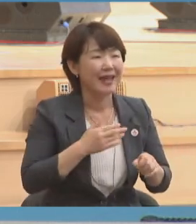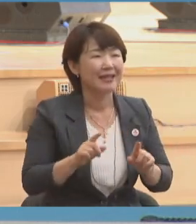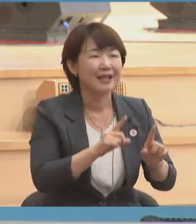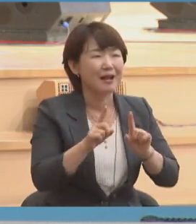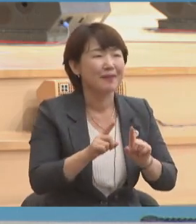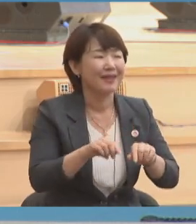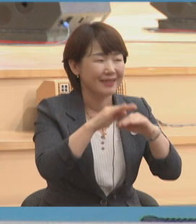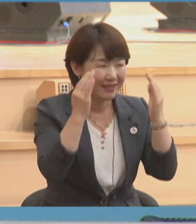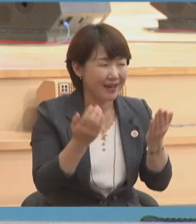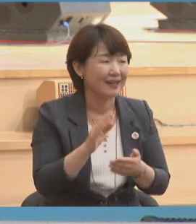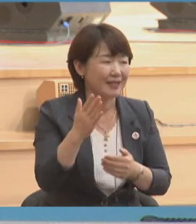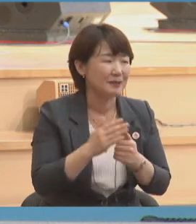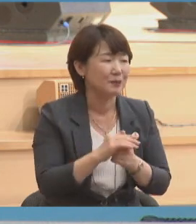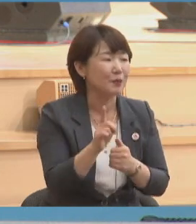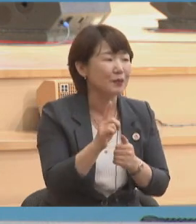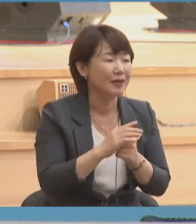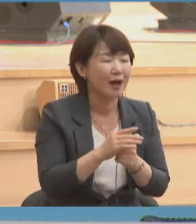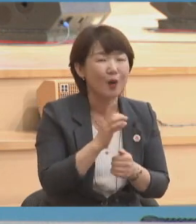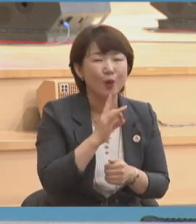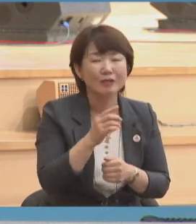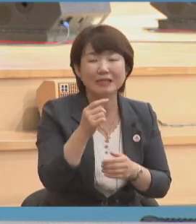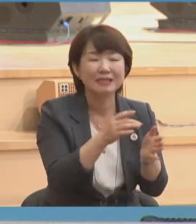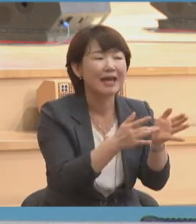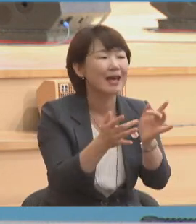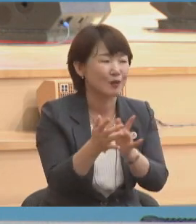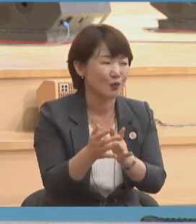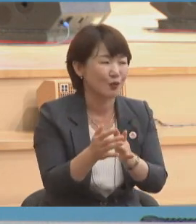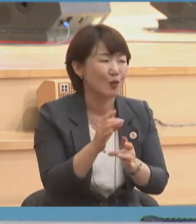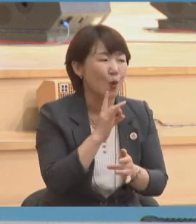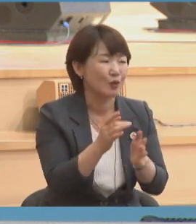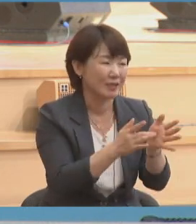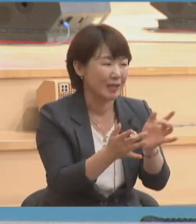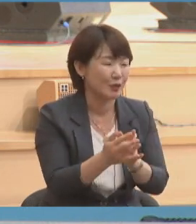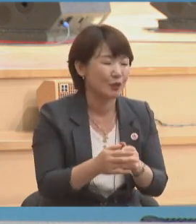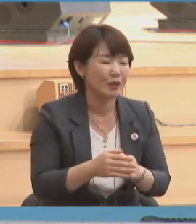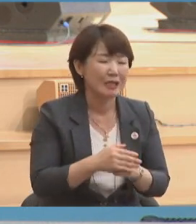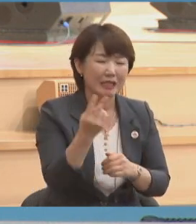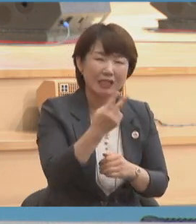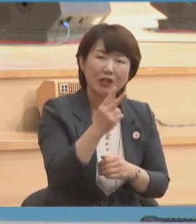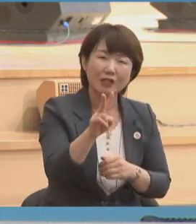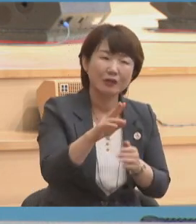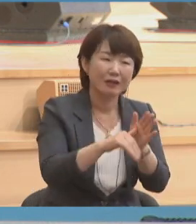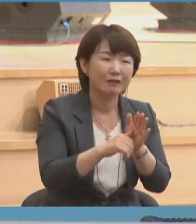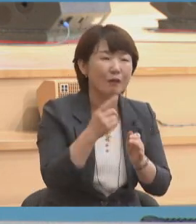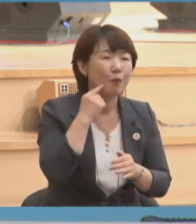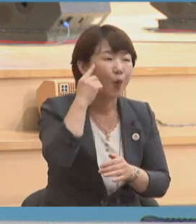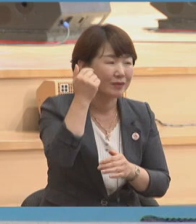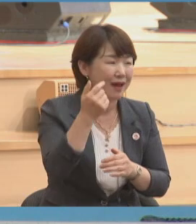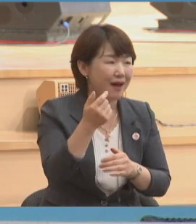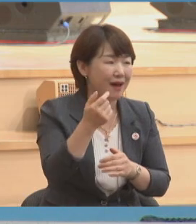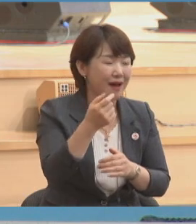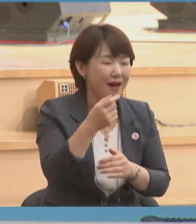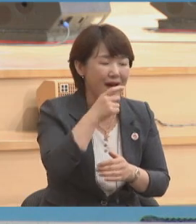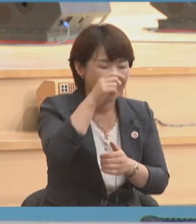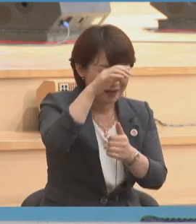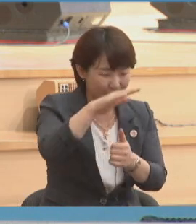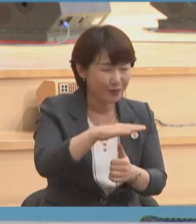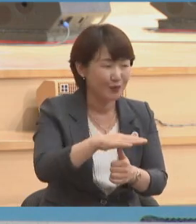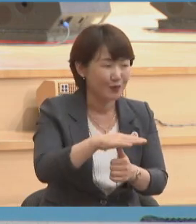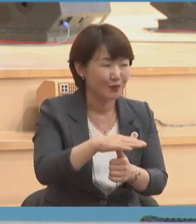예수. 이분이 2022년도에는 목사 안수까지 받으셨어요. 여러분, 성령